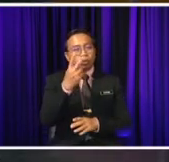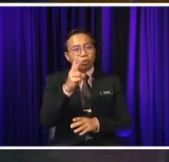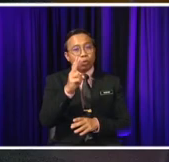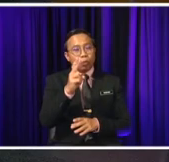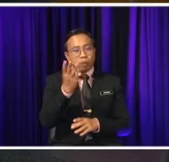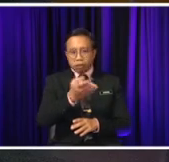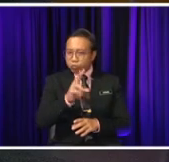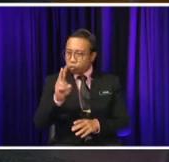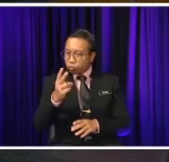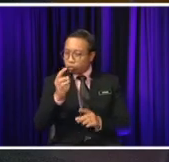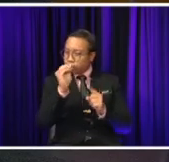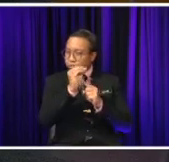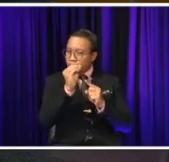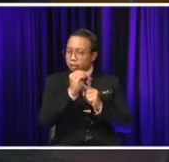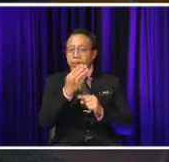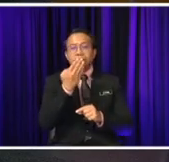hebat